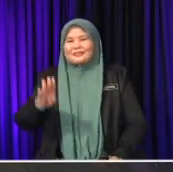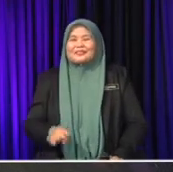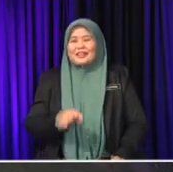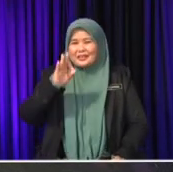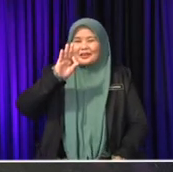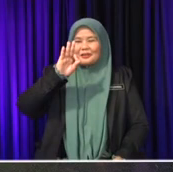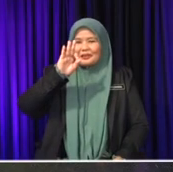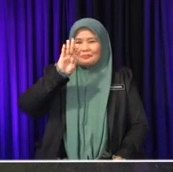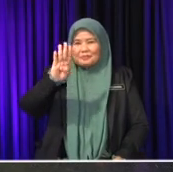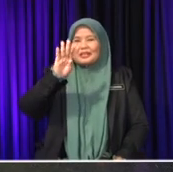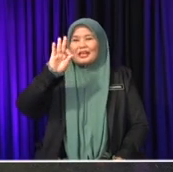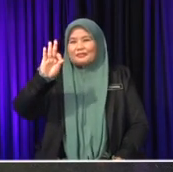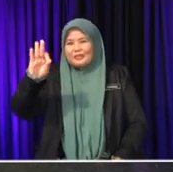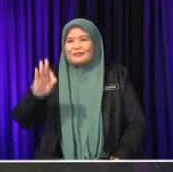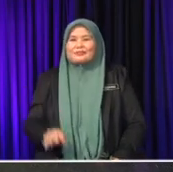ya sebenarnya